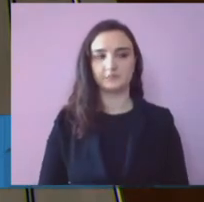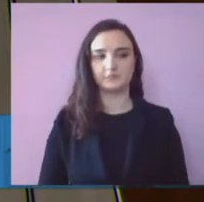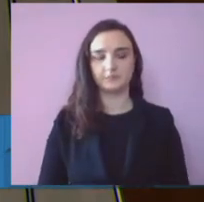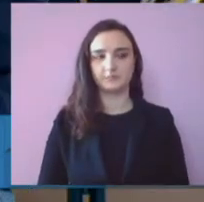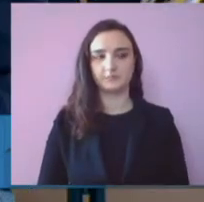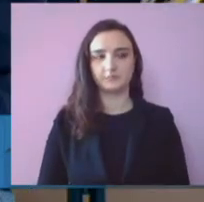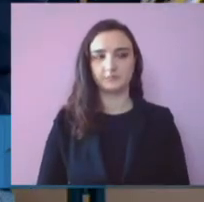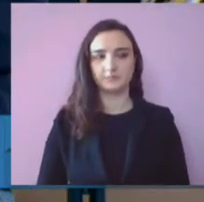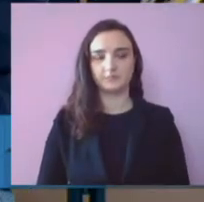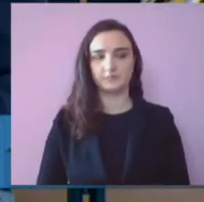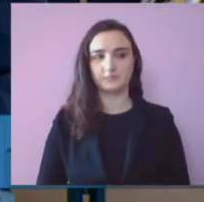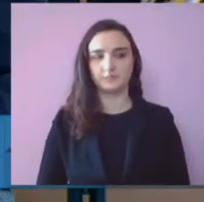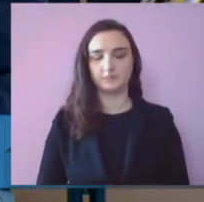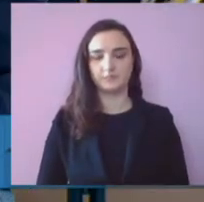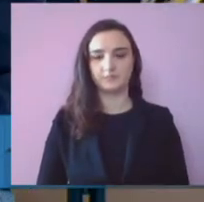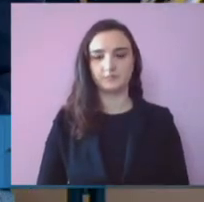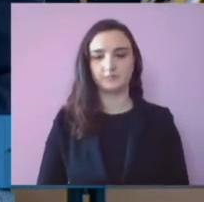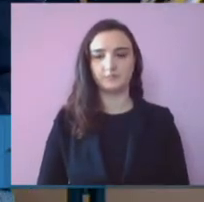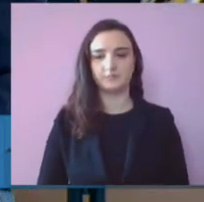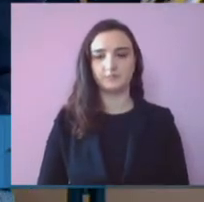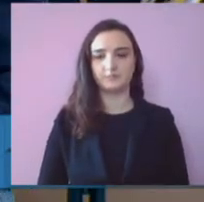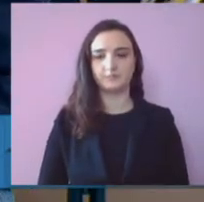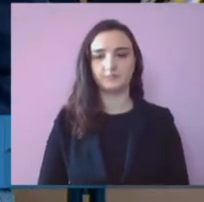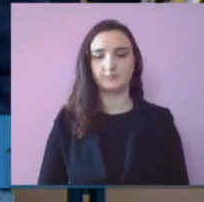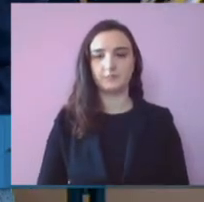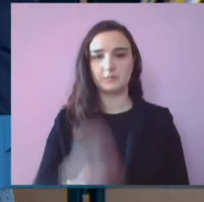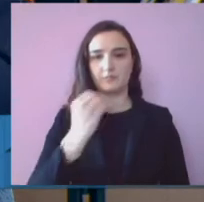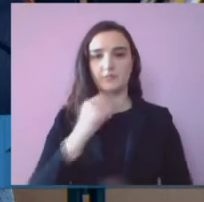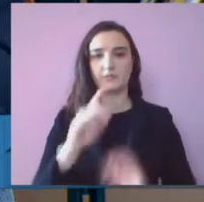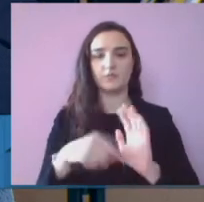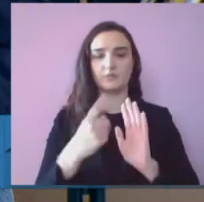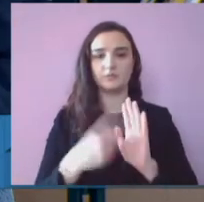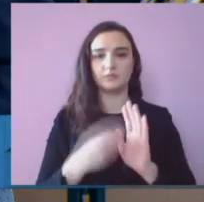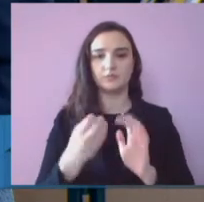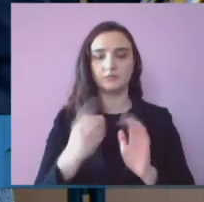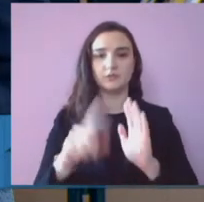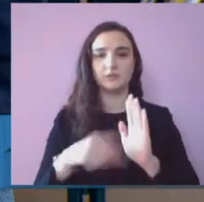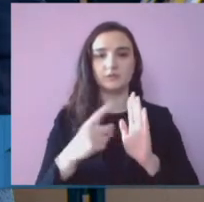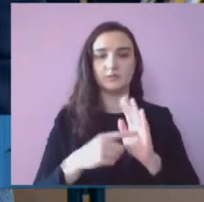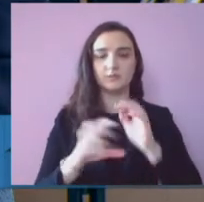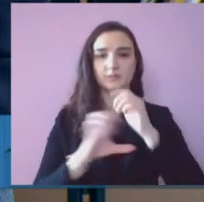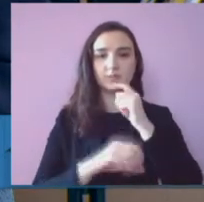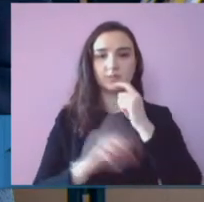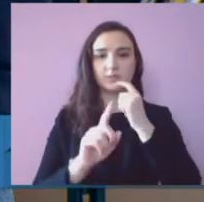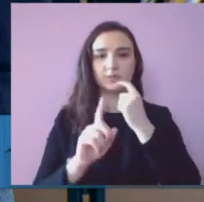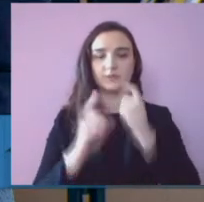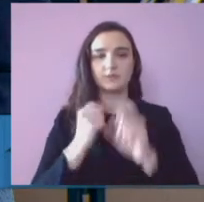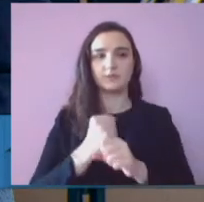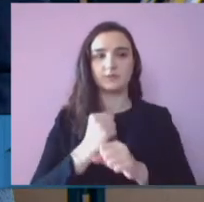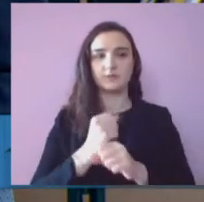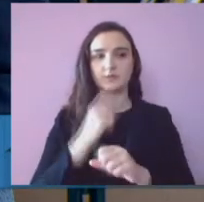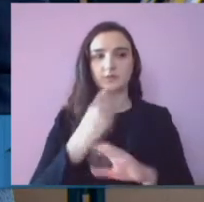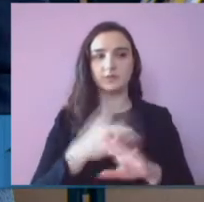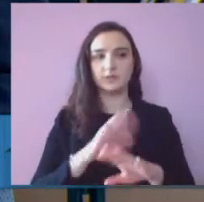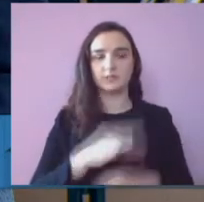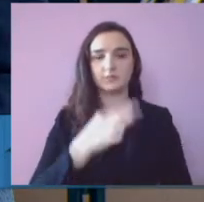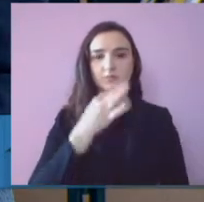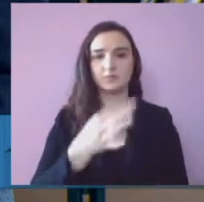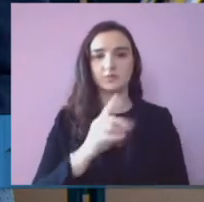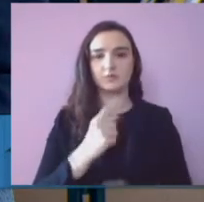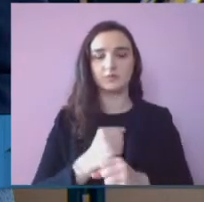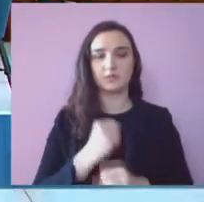გოგონა პატარა. მადლობა შეკითხვისთვის, ცოტა კითხვის ბოლო ფინალი რა გავაკეთოთ, ცოტა ძნელი საპასუხო რა გავაკეთოთ,